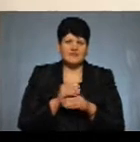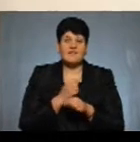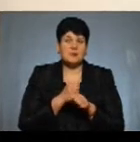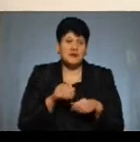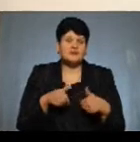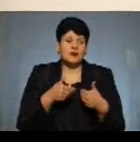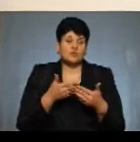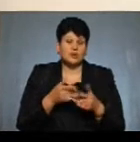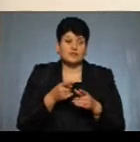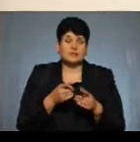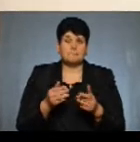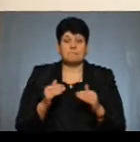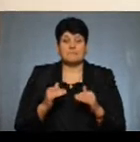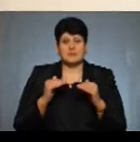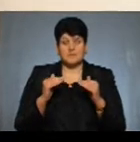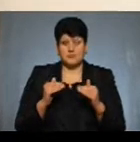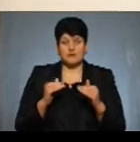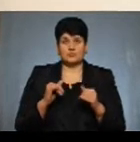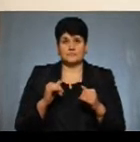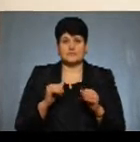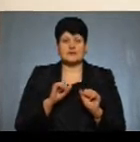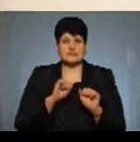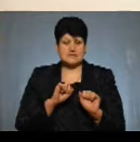таки, це вони просто підвищують імунну систему, але не